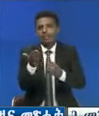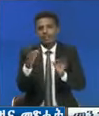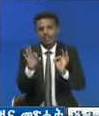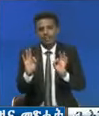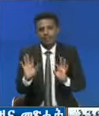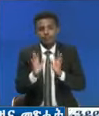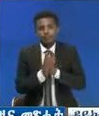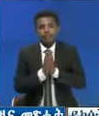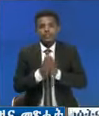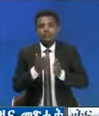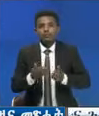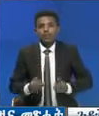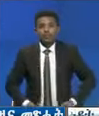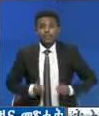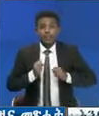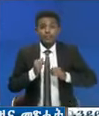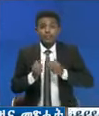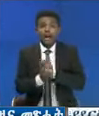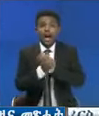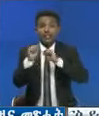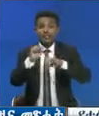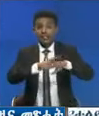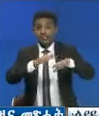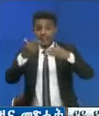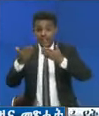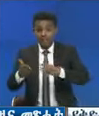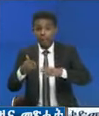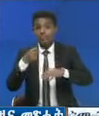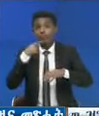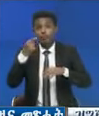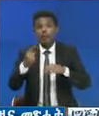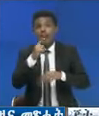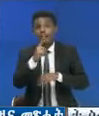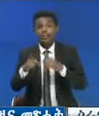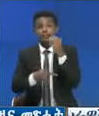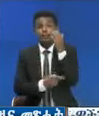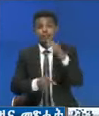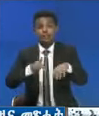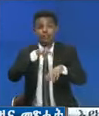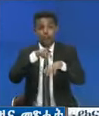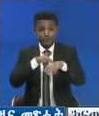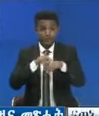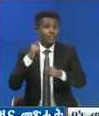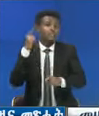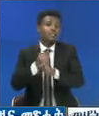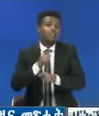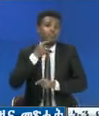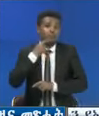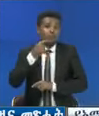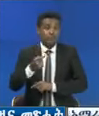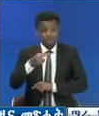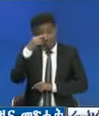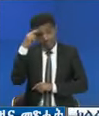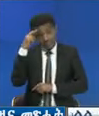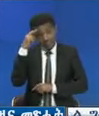የነፍስ አድን ጥሪ እናድርግ እያሉ ነው አንዳንድ ፖለቲካ ፓርቲዎች ሲናገሩ ምሰማው። ስለዚህ አሁን እኔ የነሱ ተገቢ ነው የምለው ማለት በቃ